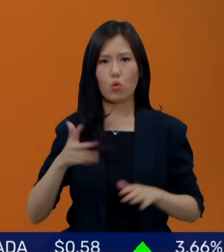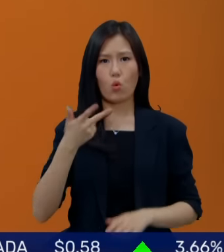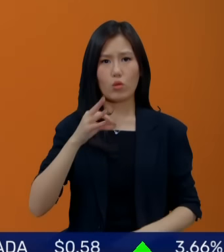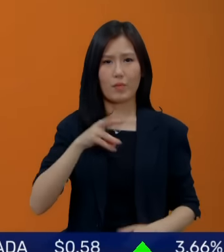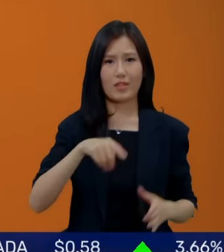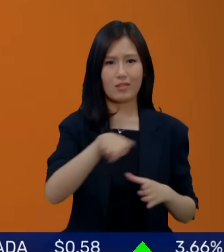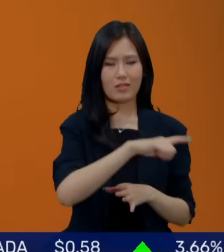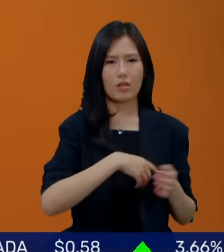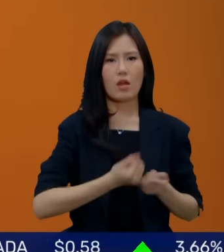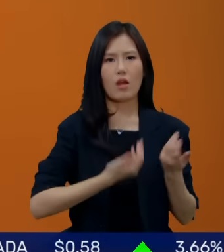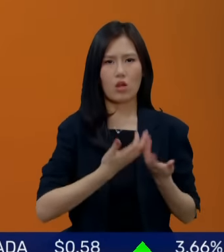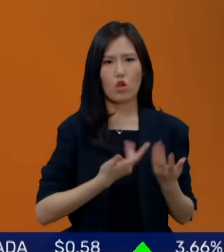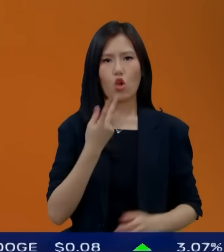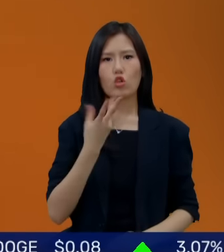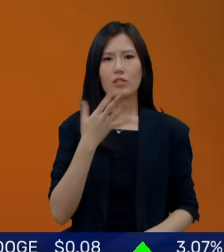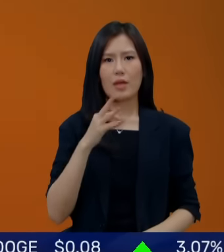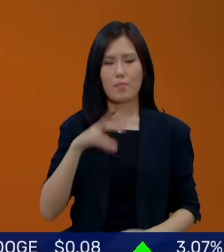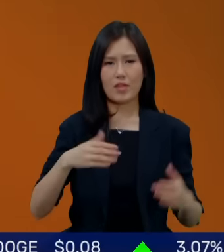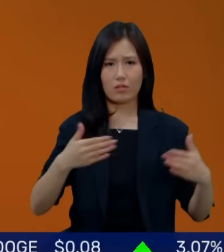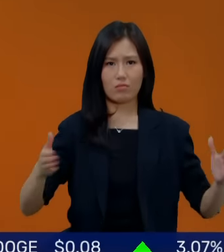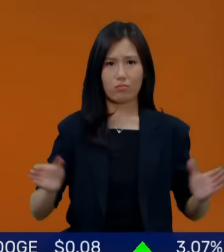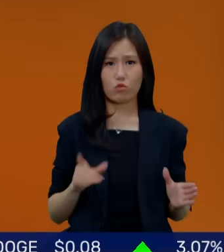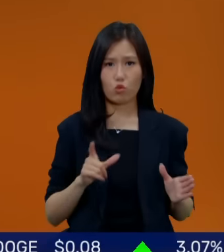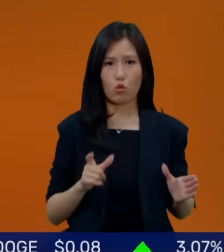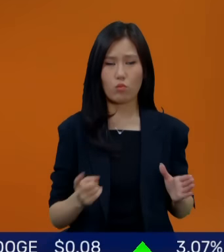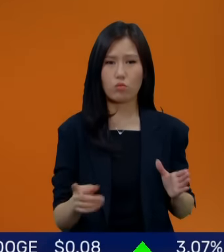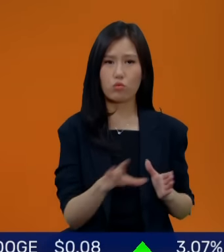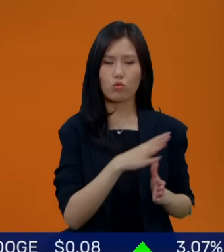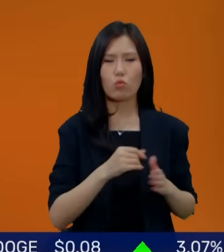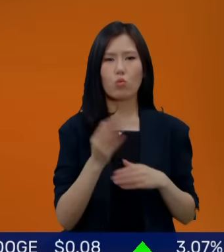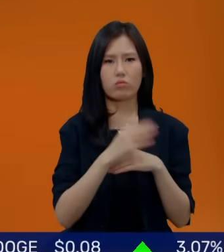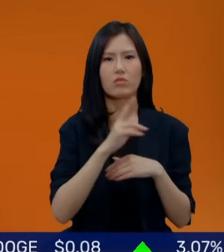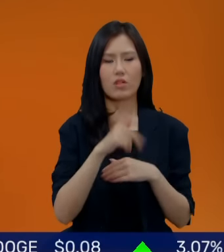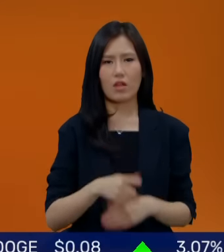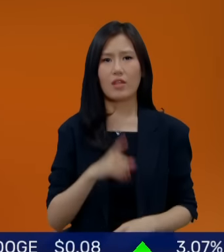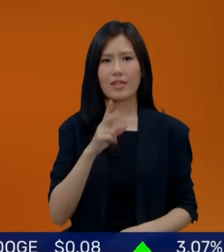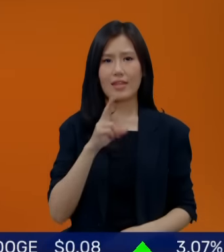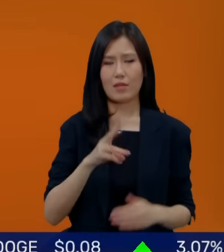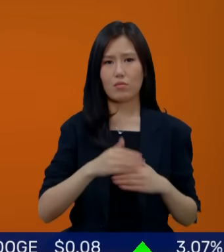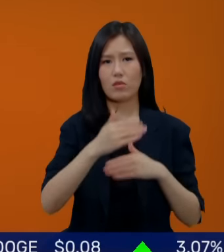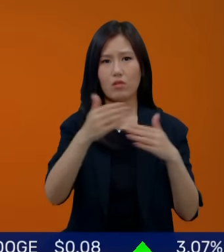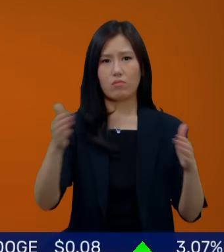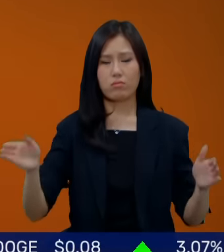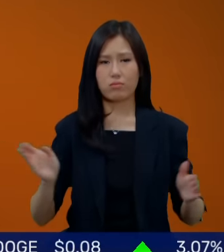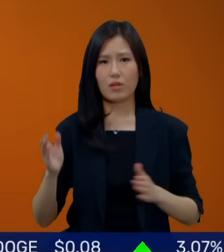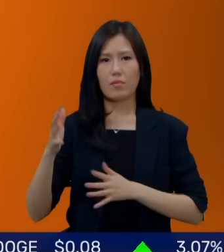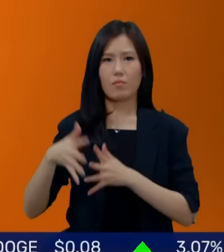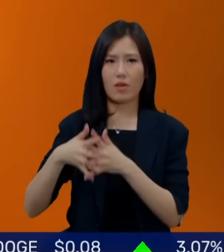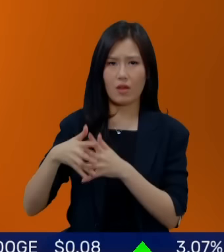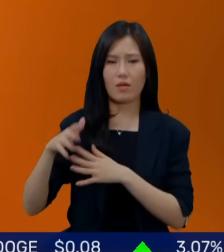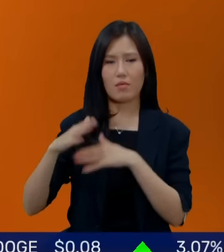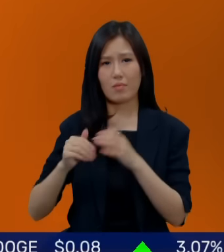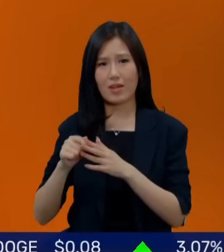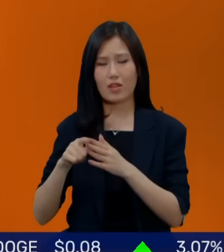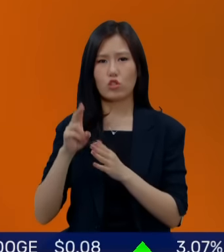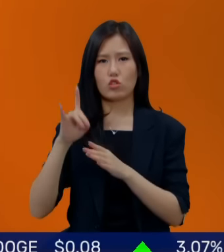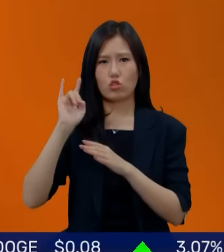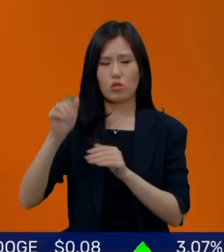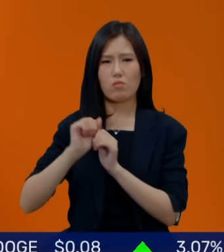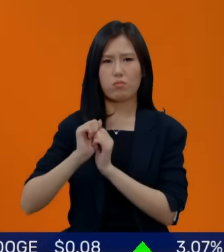үүсч 250 метр дотор байгаа хүн амнасаа алдах эрсдэлтэй байдаг. Мөн 1 км дотор байрлах барилга байгууламжийн сонх хагарч